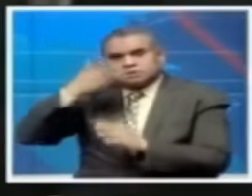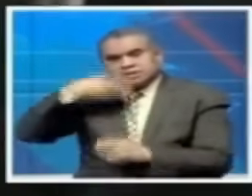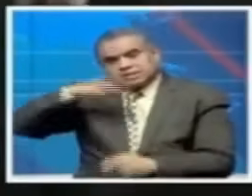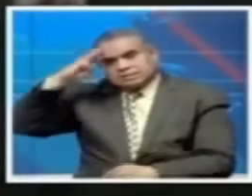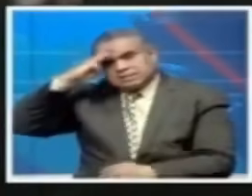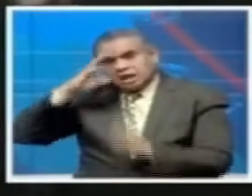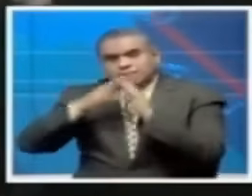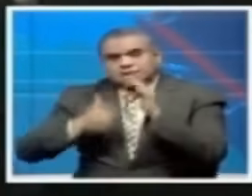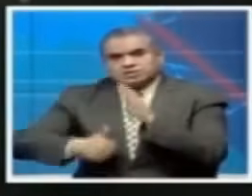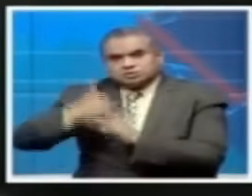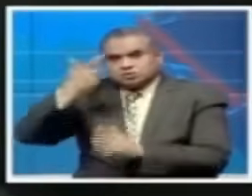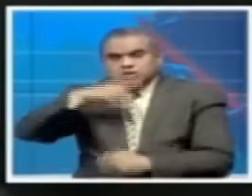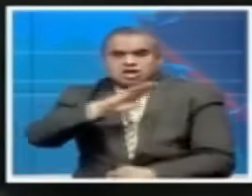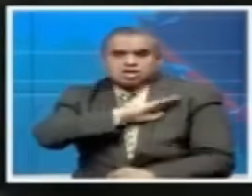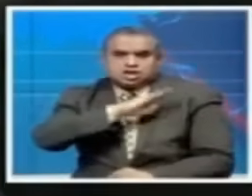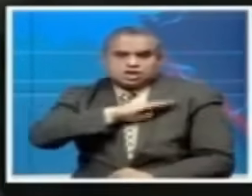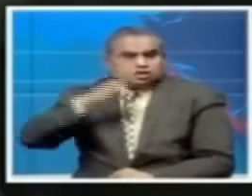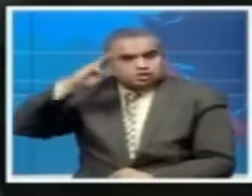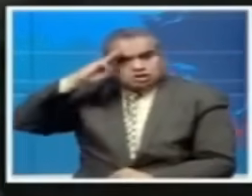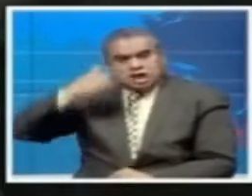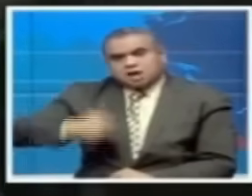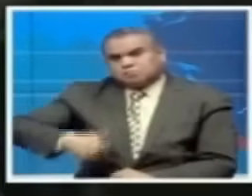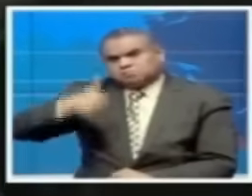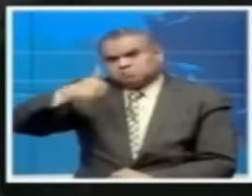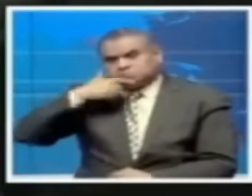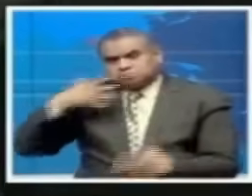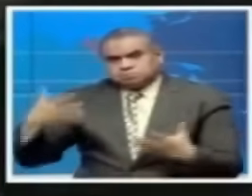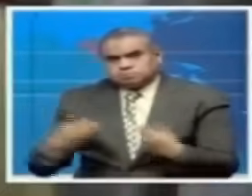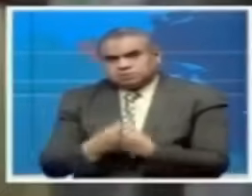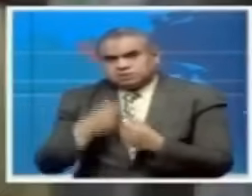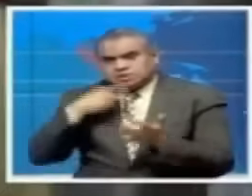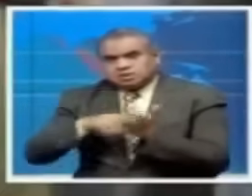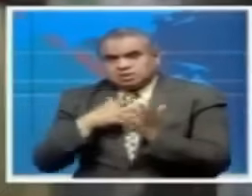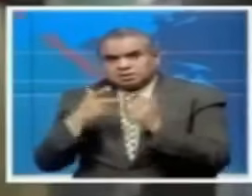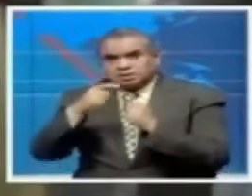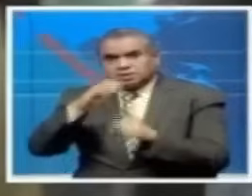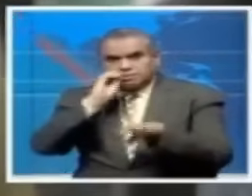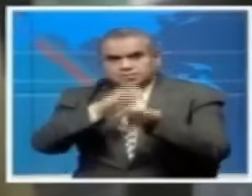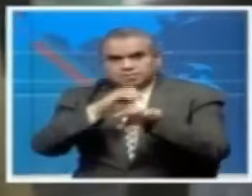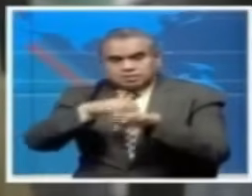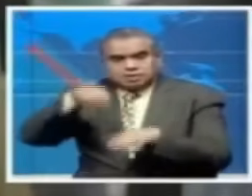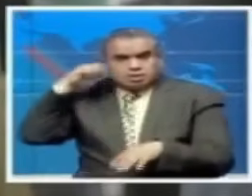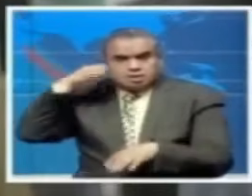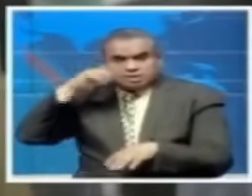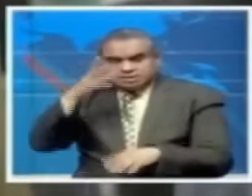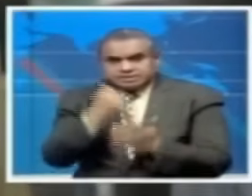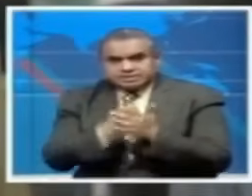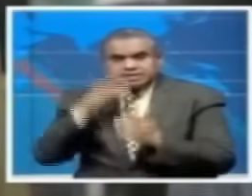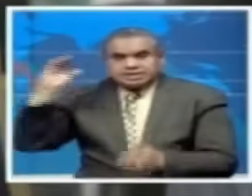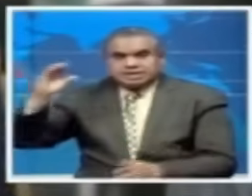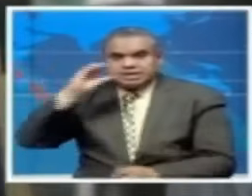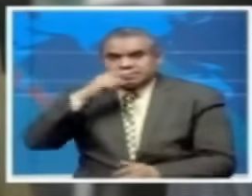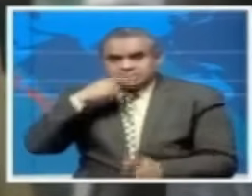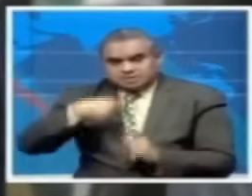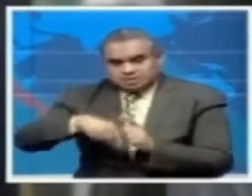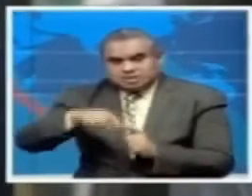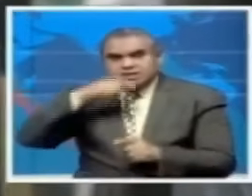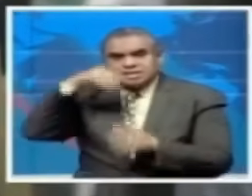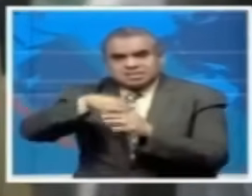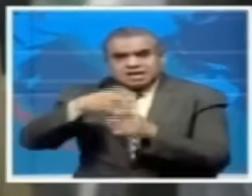مصر ويحيا جيش مصر اللي هو في رباط إلى يوم القيامة. بنأيد السيد رئيس الجمهورية عبد الفتاح السيسي لفترة الرئاسة